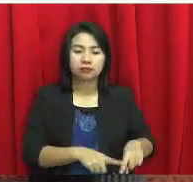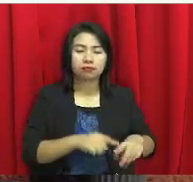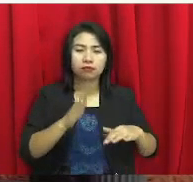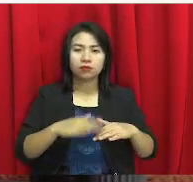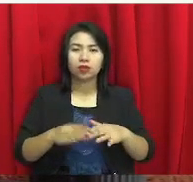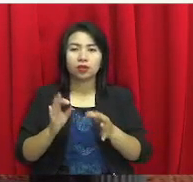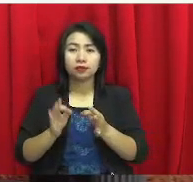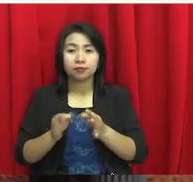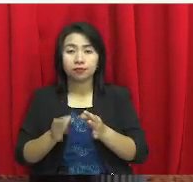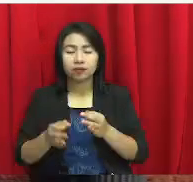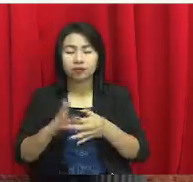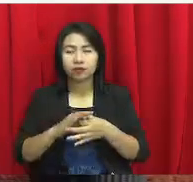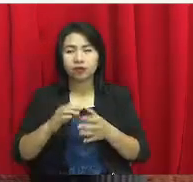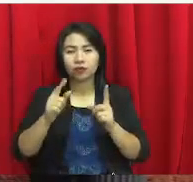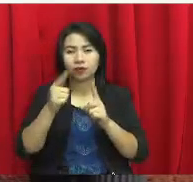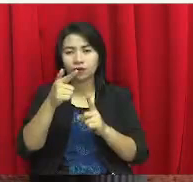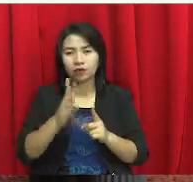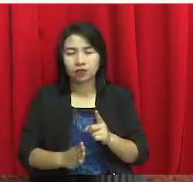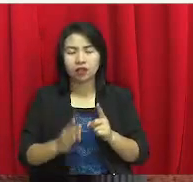Diyos.